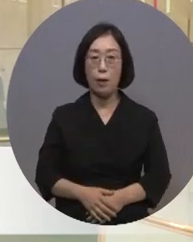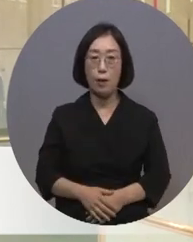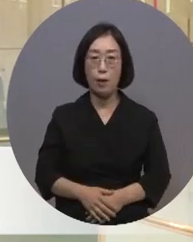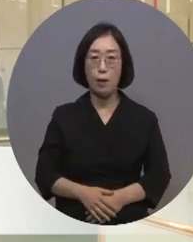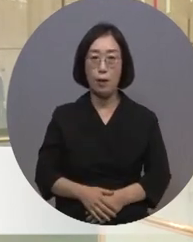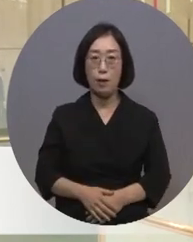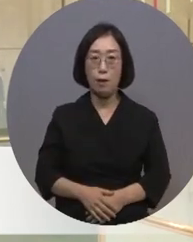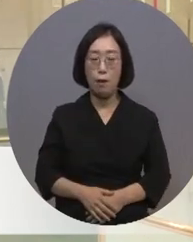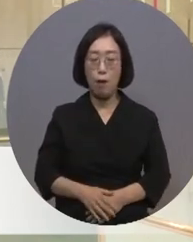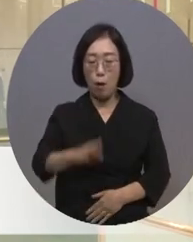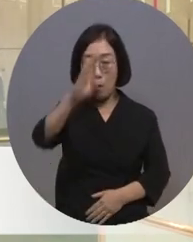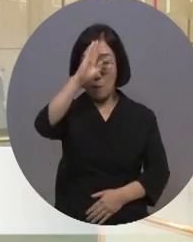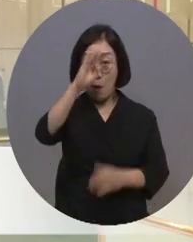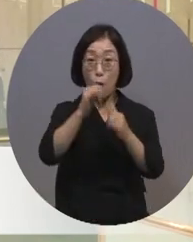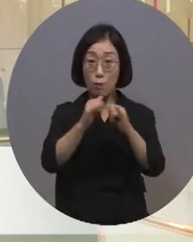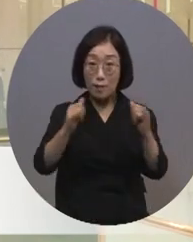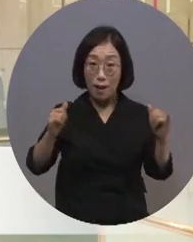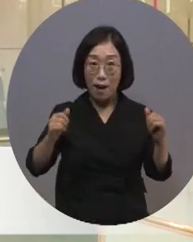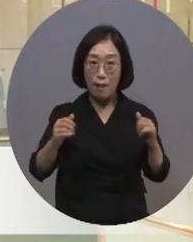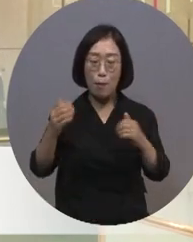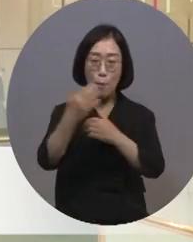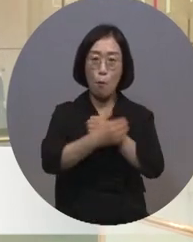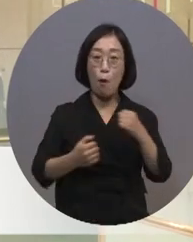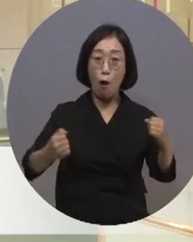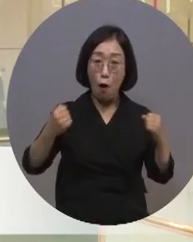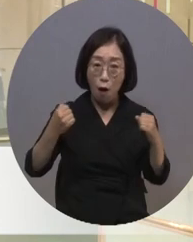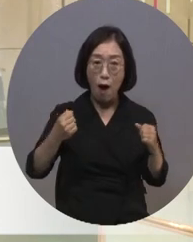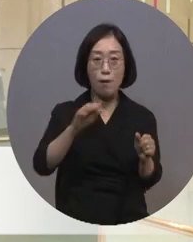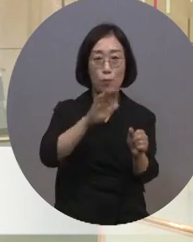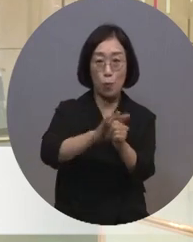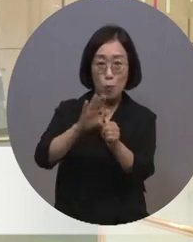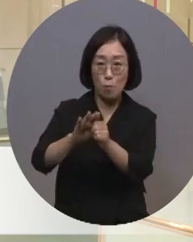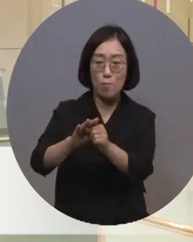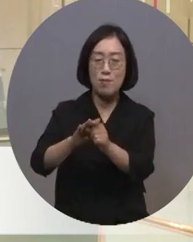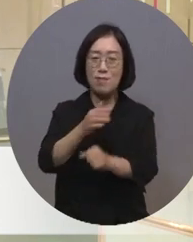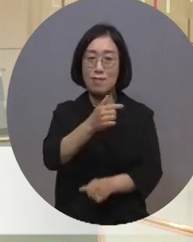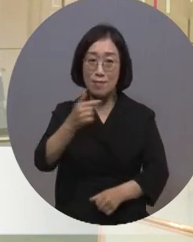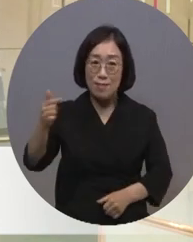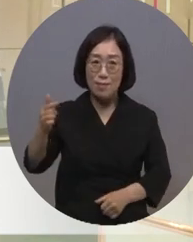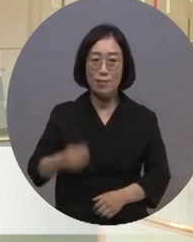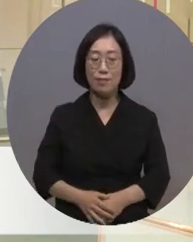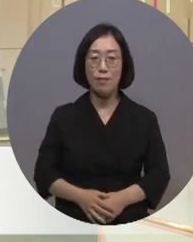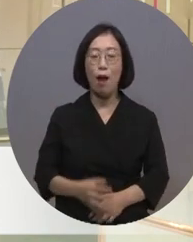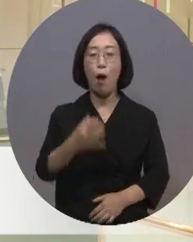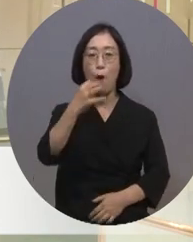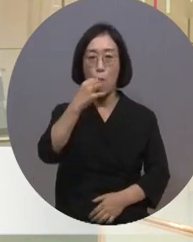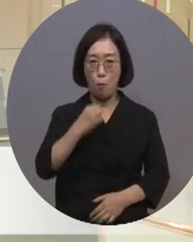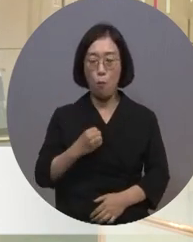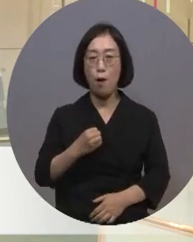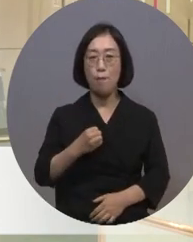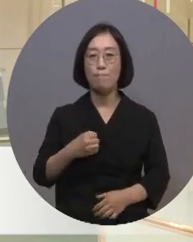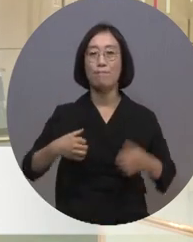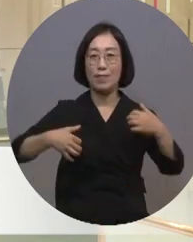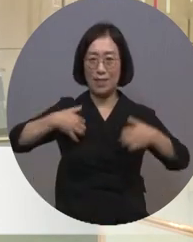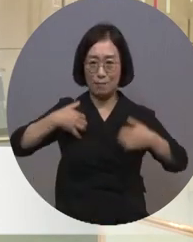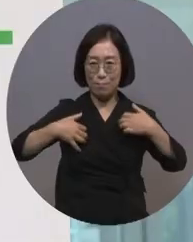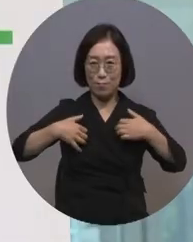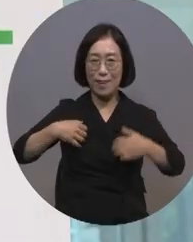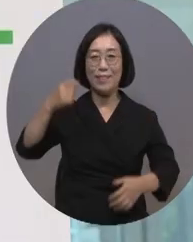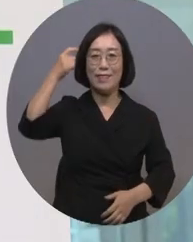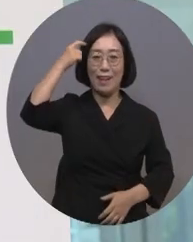번한 환자들이 건강을 누리는데 큰 도움이 안 되겠나 싶어서 매우 보람되고 기쁘게